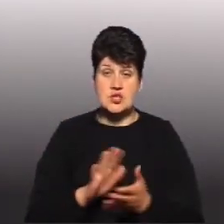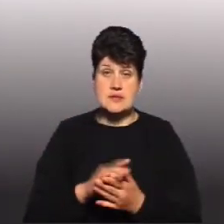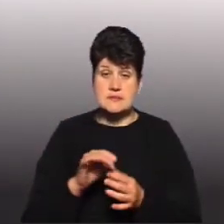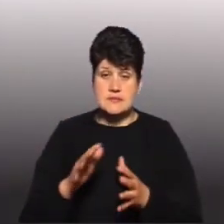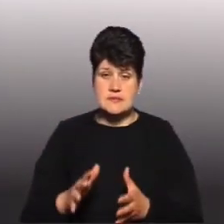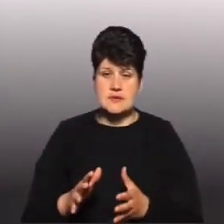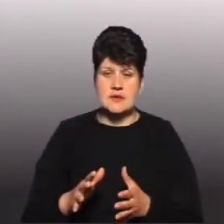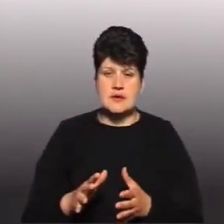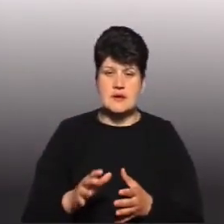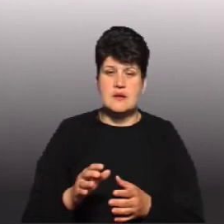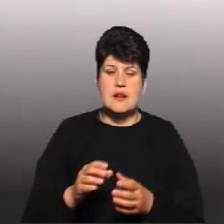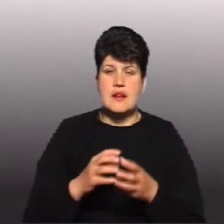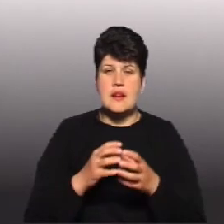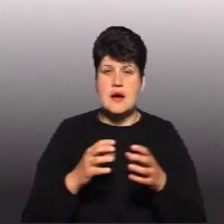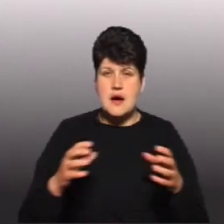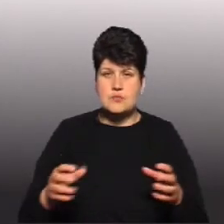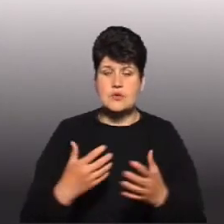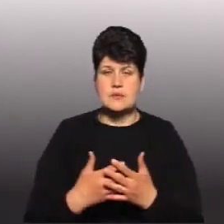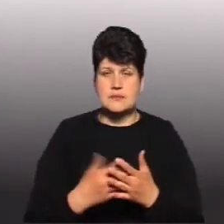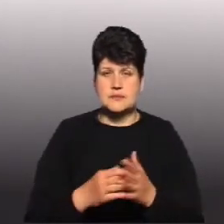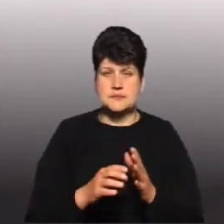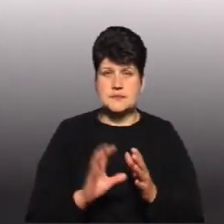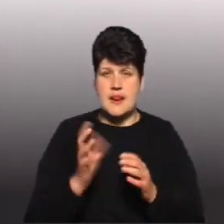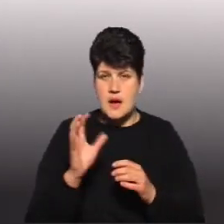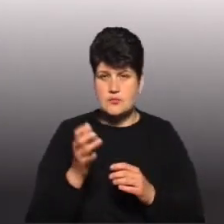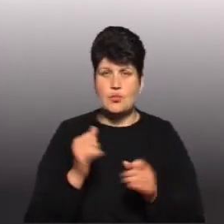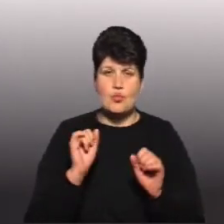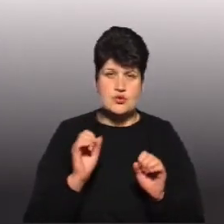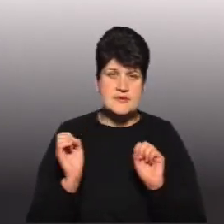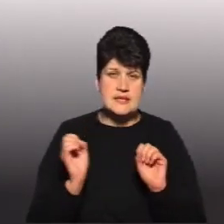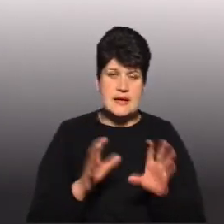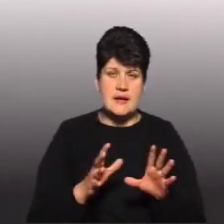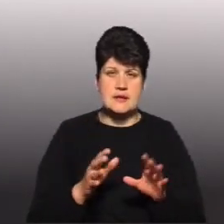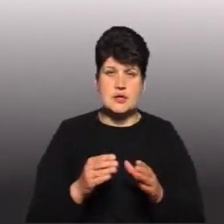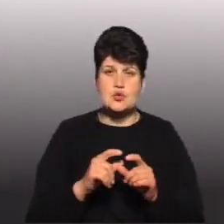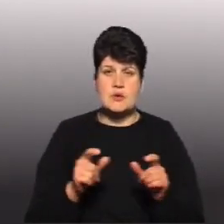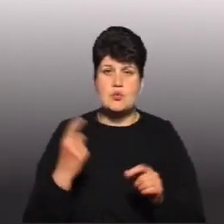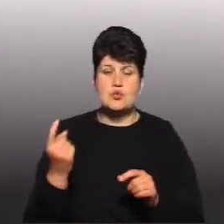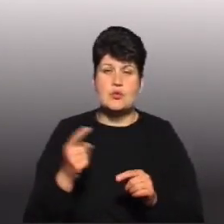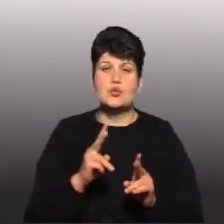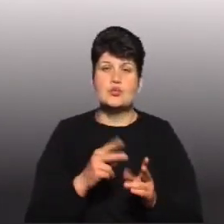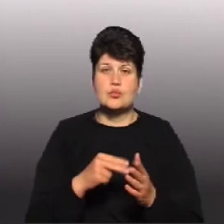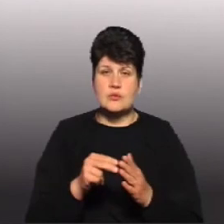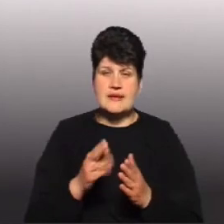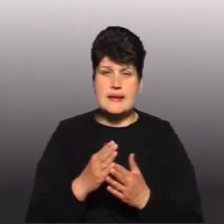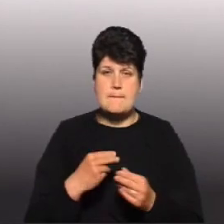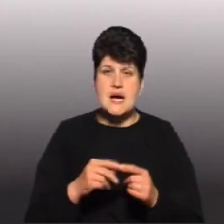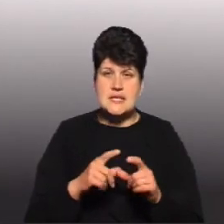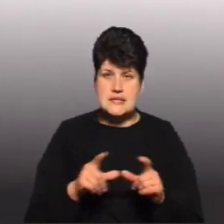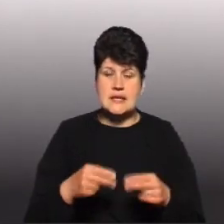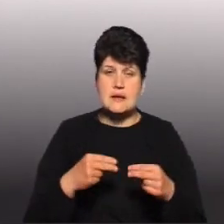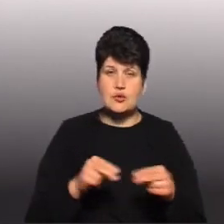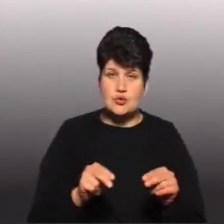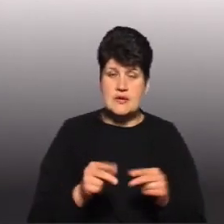Люмінесцентну лампу, припустимо, чи то ми можемо здати суб'єктам господарювання, які купили, є такі магазини, які продають, і на повернення беруть